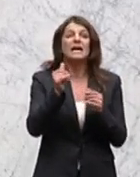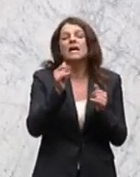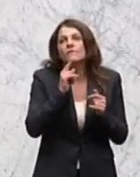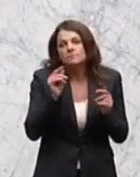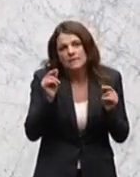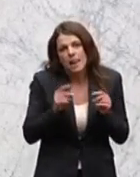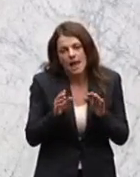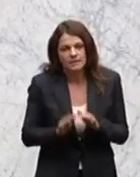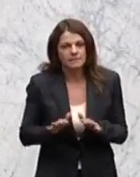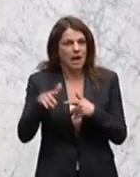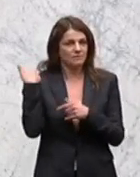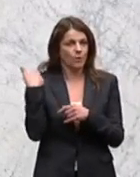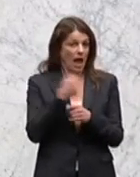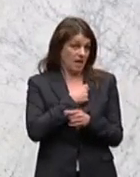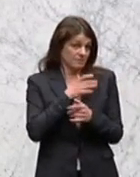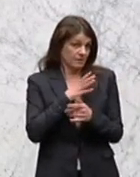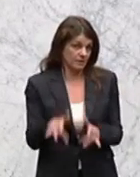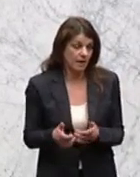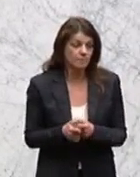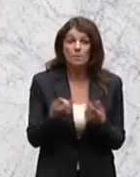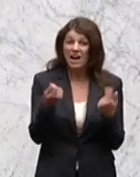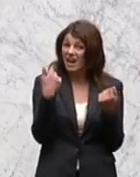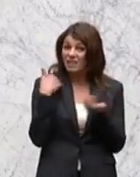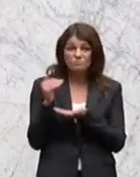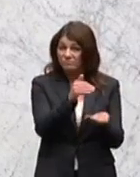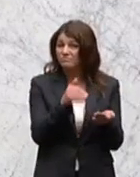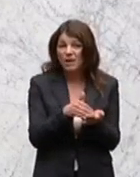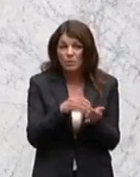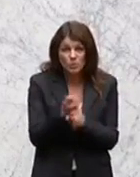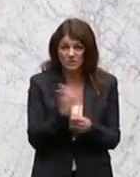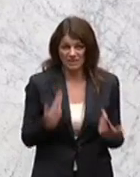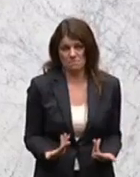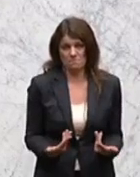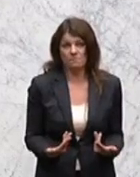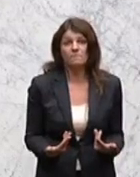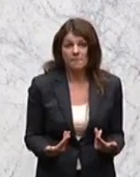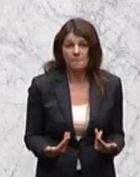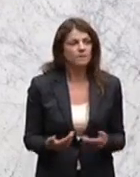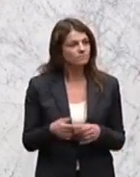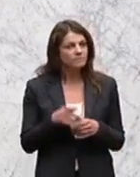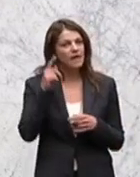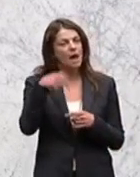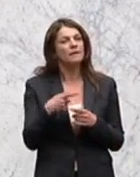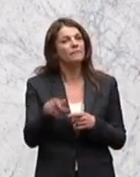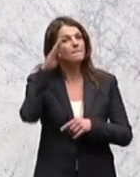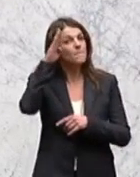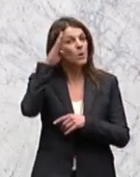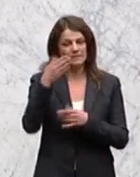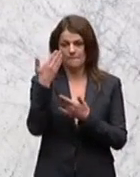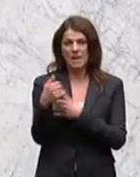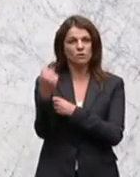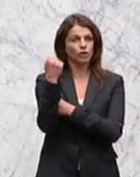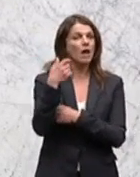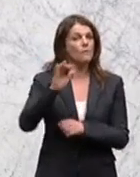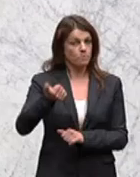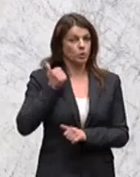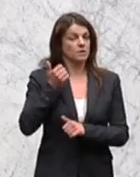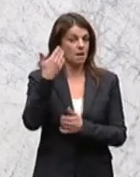sagt, ohne grundlegende Strukturreformen wird es nicht gehen, und wir wissen das. Man denke